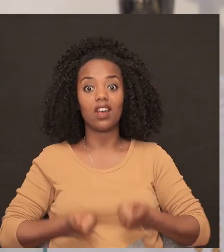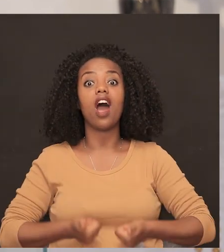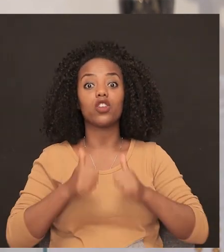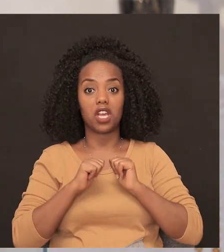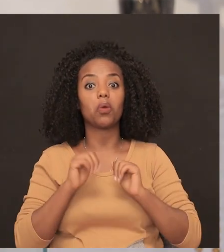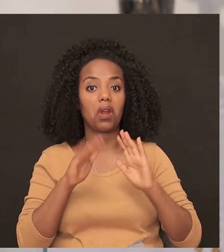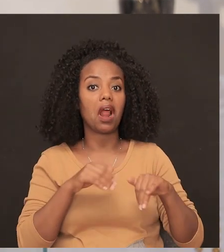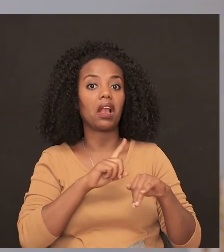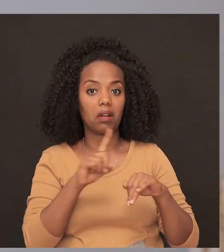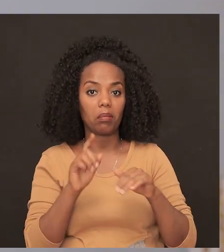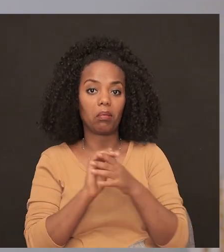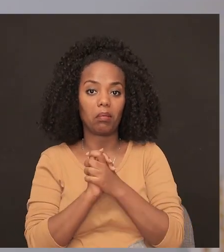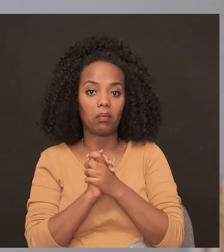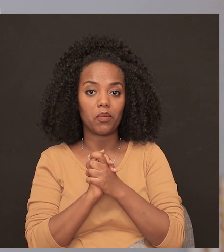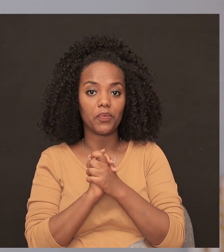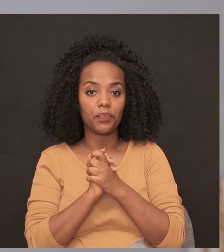አይቀርም።